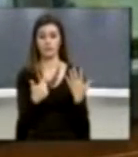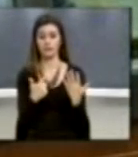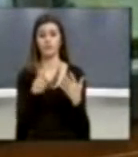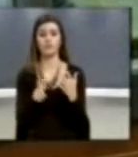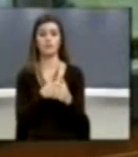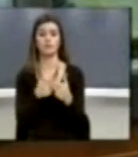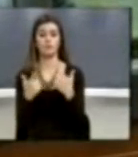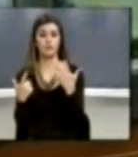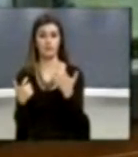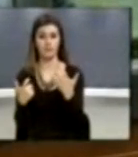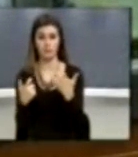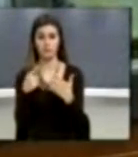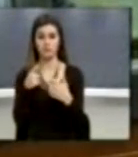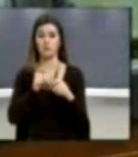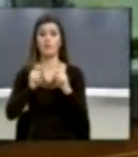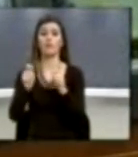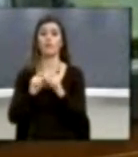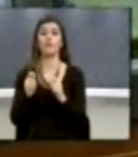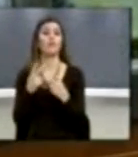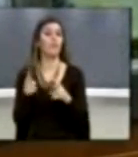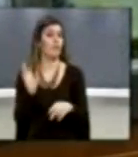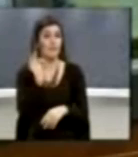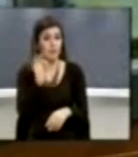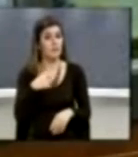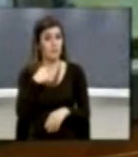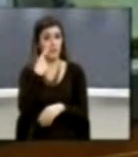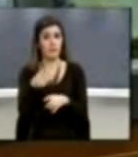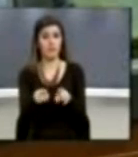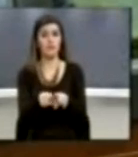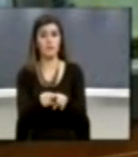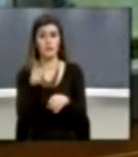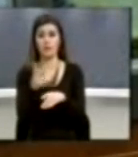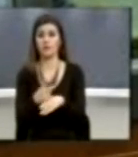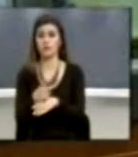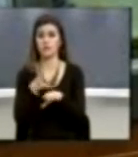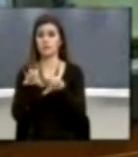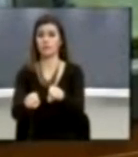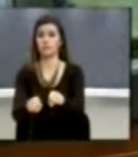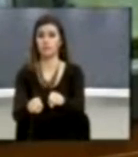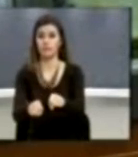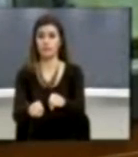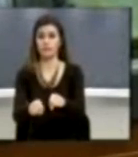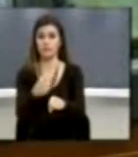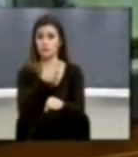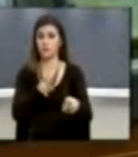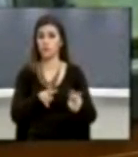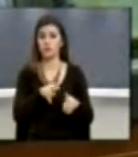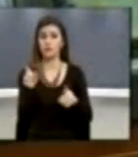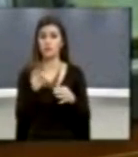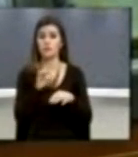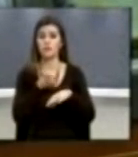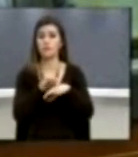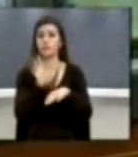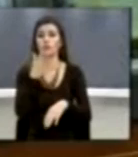dosje që një në prokurorio s'keni që amboni, po dhe, që to për thë më dhone, më dhone që e keni kapë shtetin, natyrisht, juve drejtësia nuk ju ndjek.